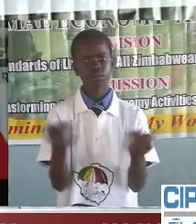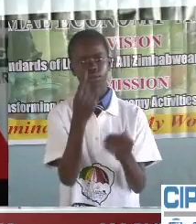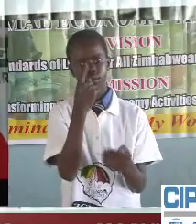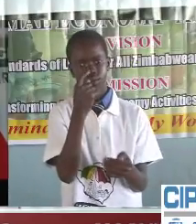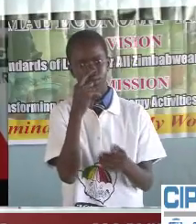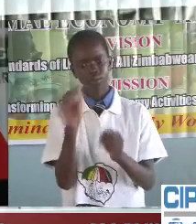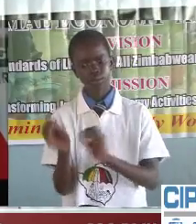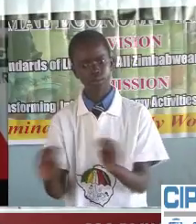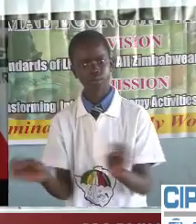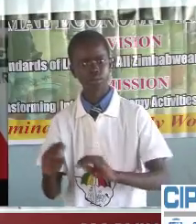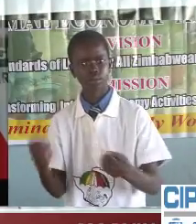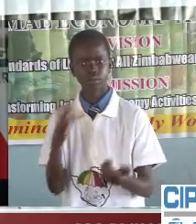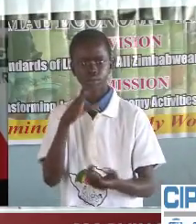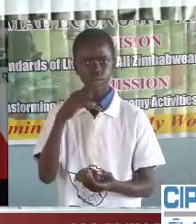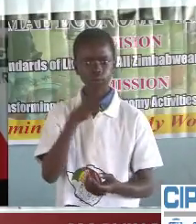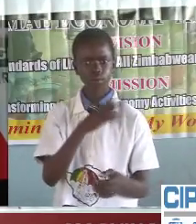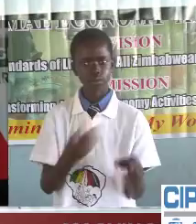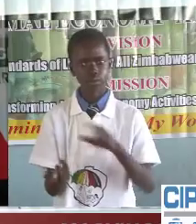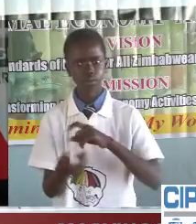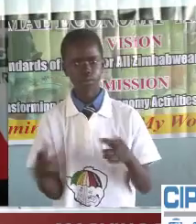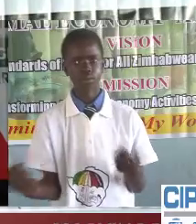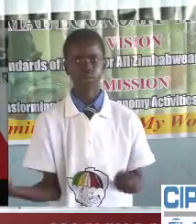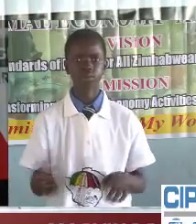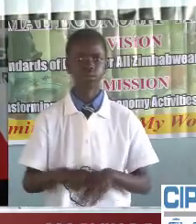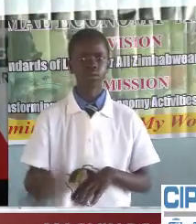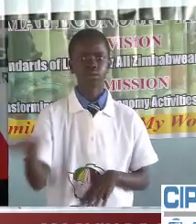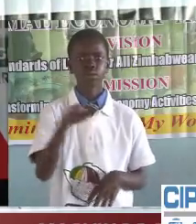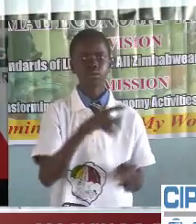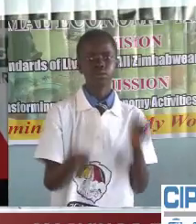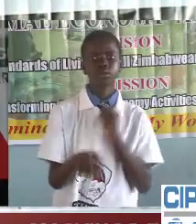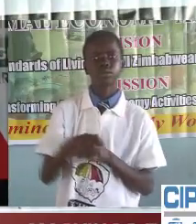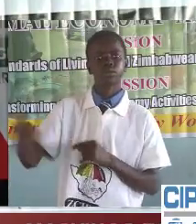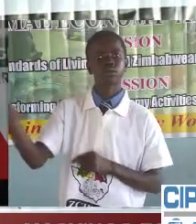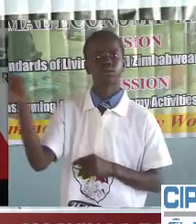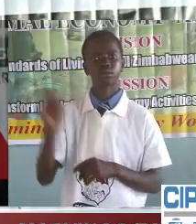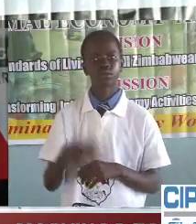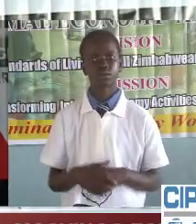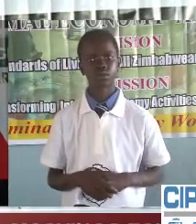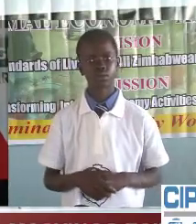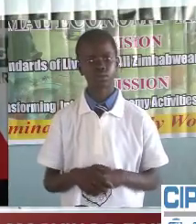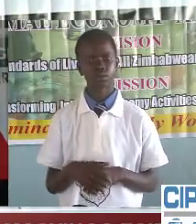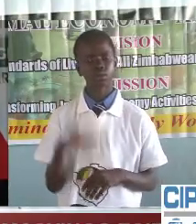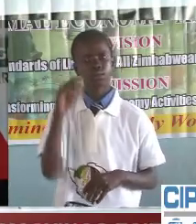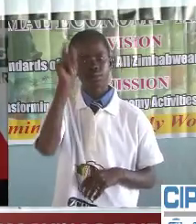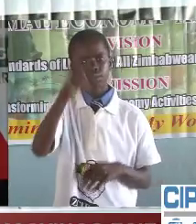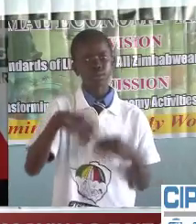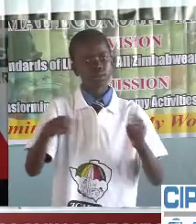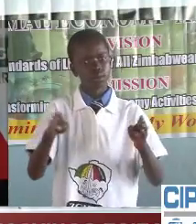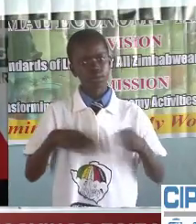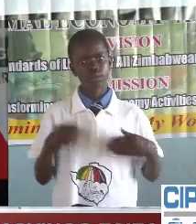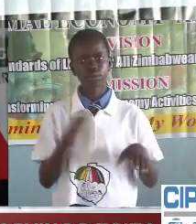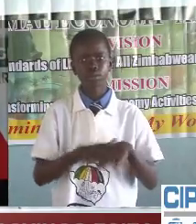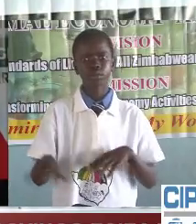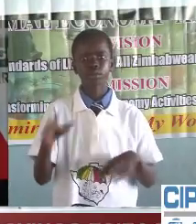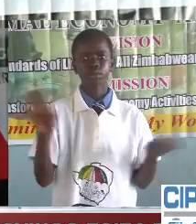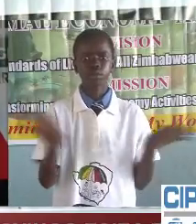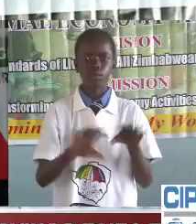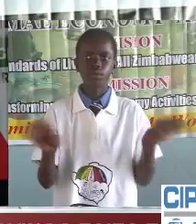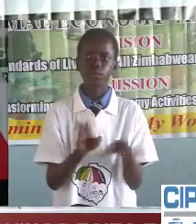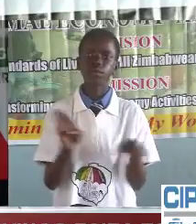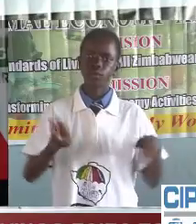madomasi edu, isusu taenda kumeeting takadai. Nekuti vazvipira kuti vari kuda